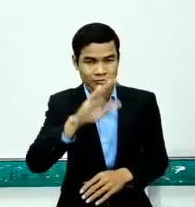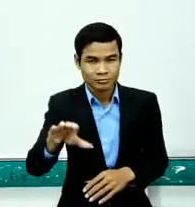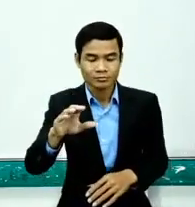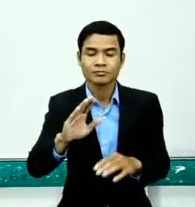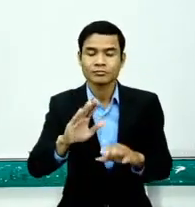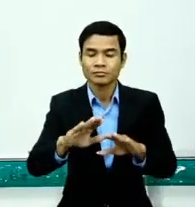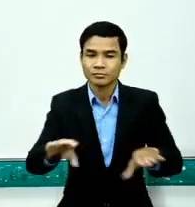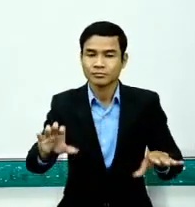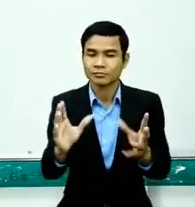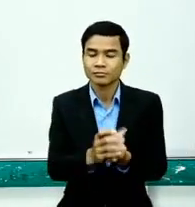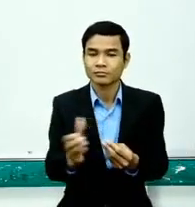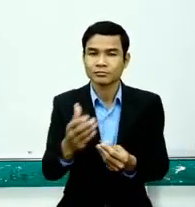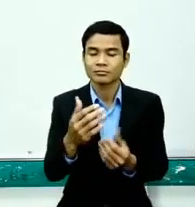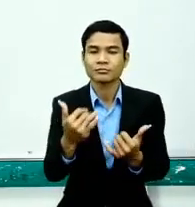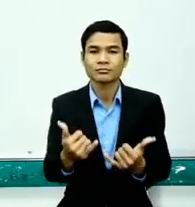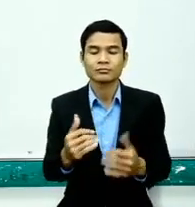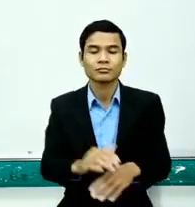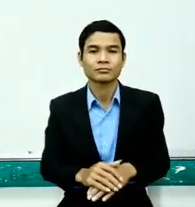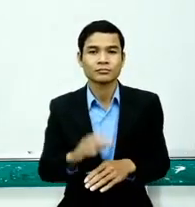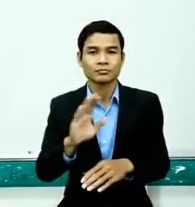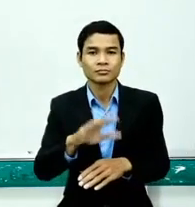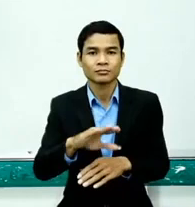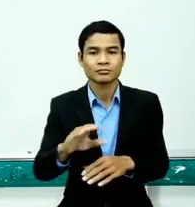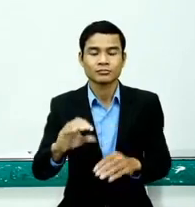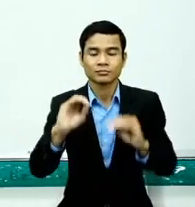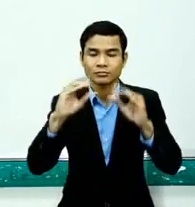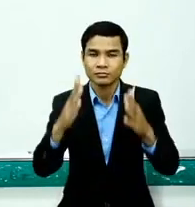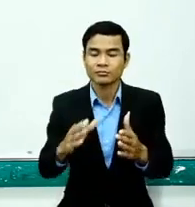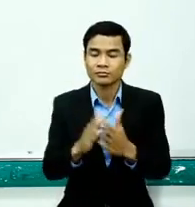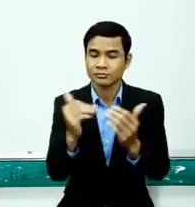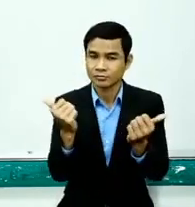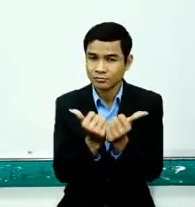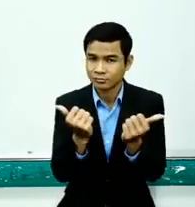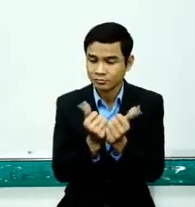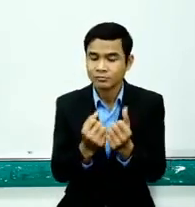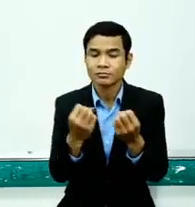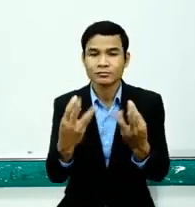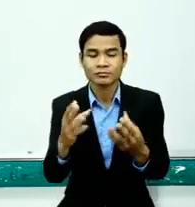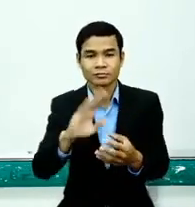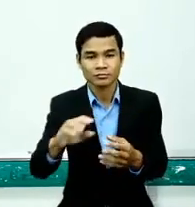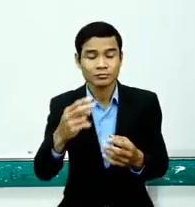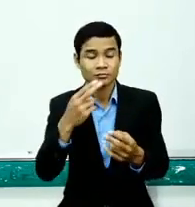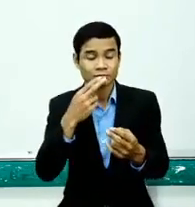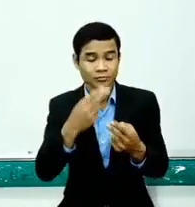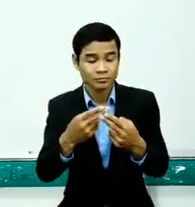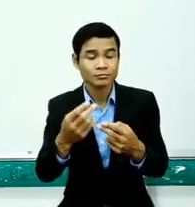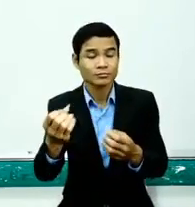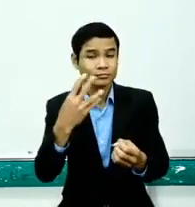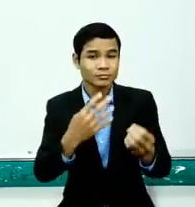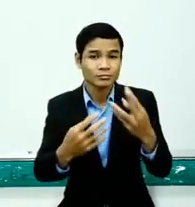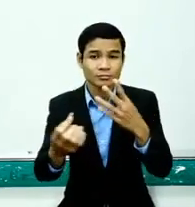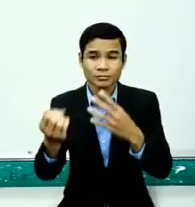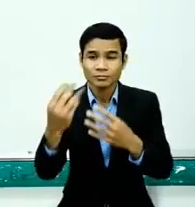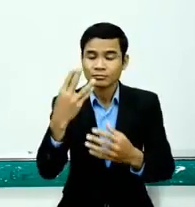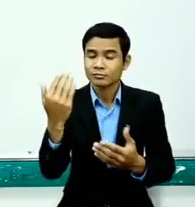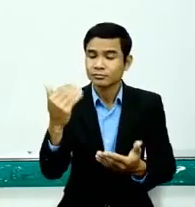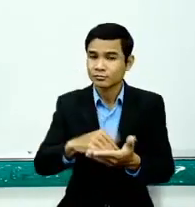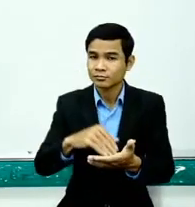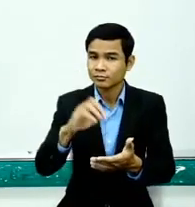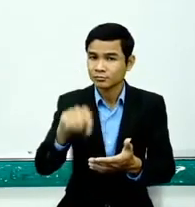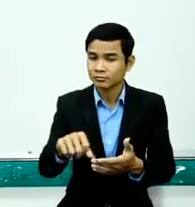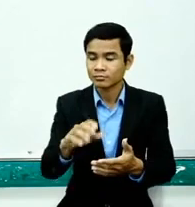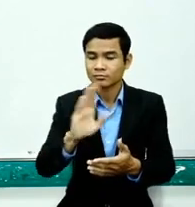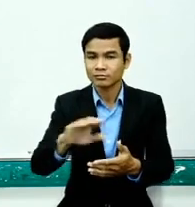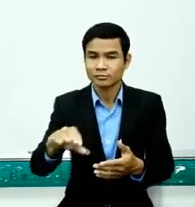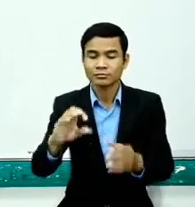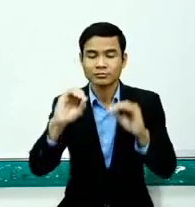ស់អ្នកគ្រូចាអញ្ចឹងអ្នកគ្រូនាំកូនលេងល្បែងចំនួនប្រមាណកូនអាចនិយាយប្រាប់អ្នកគ្រូឡើងវិញបានទេកូនចាគឺ